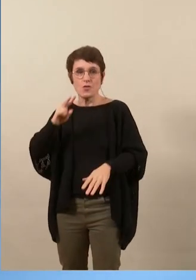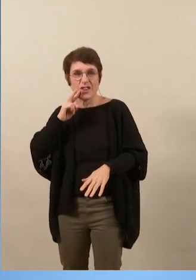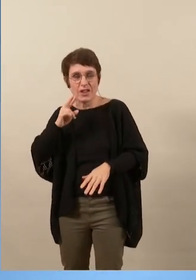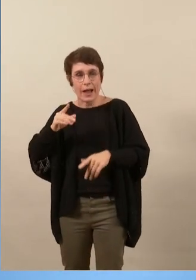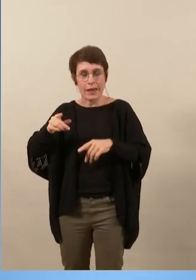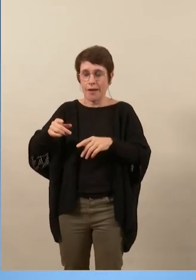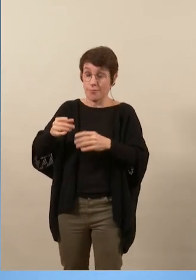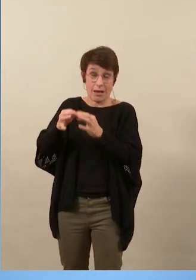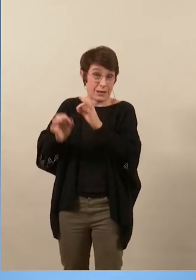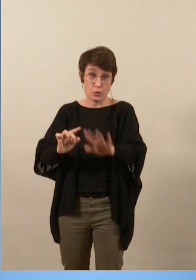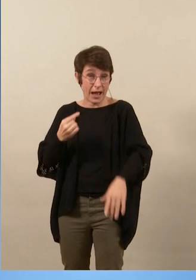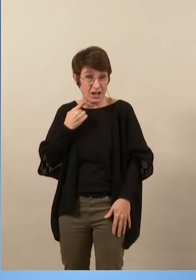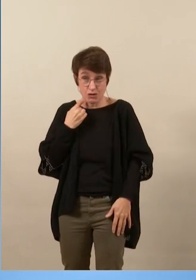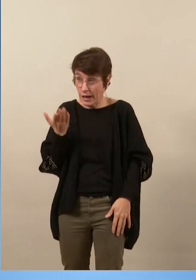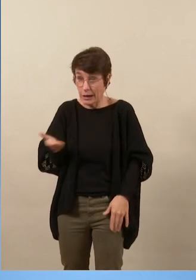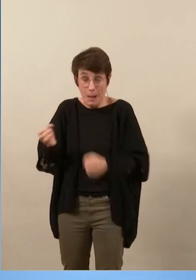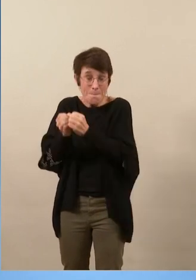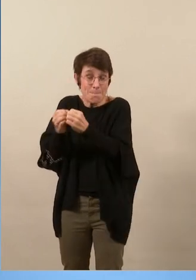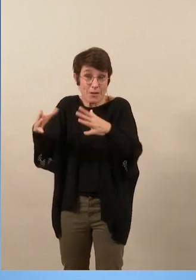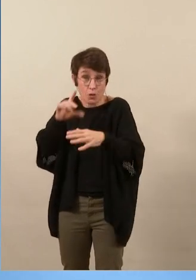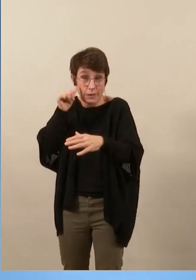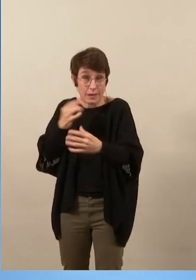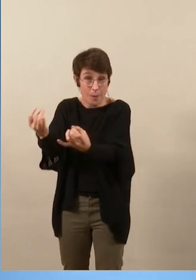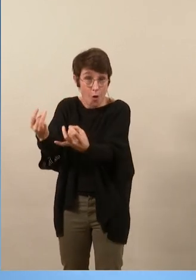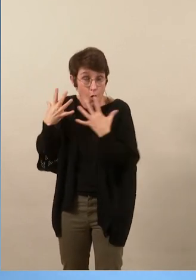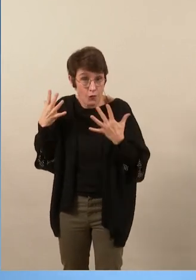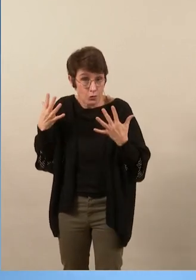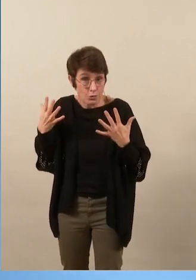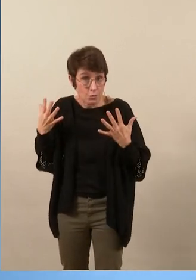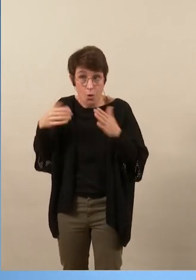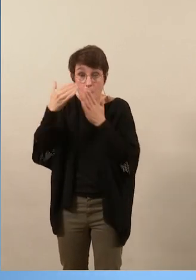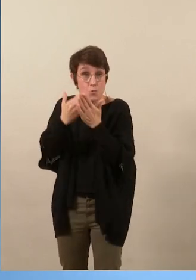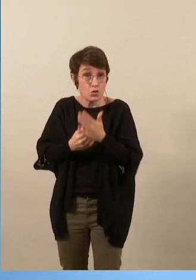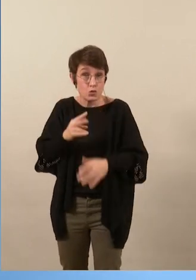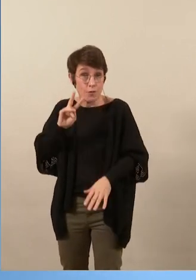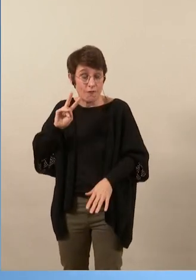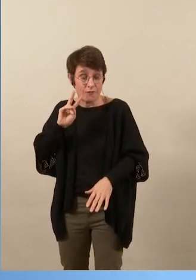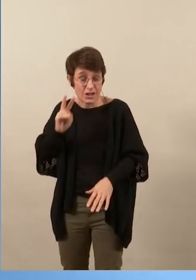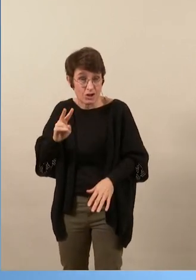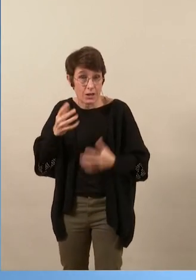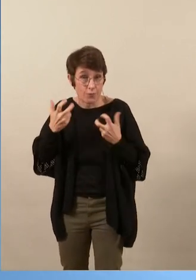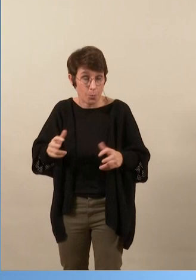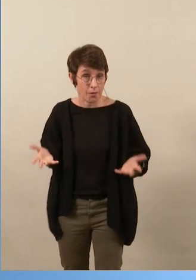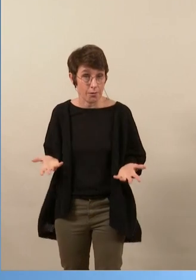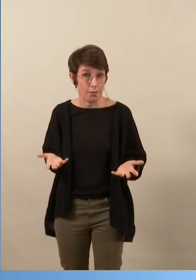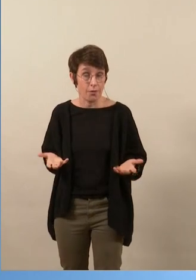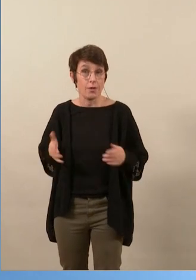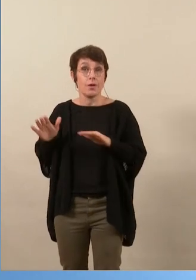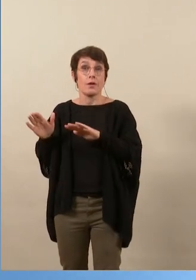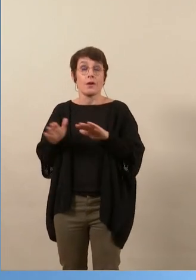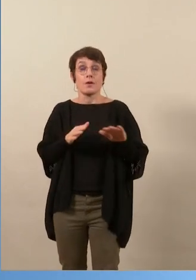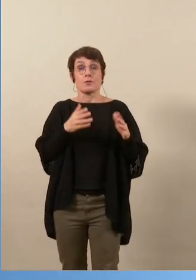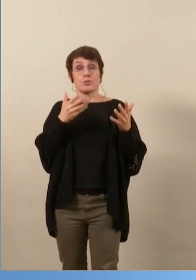complet rejeté par l'écrasante majorité des parents et que votre fameux projet de sécurité sociale de